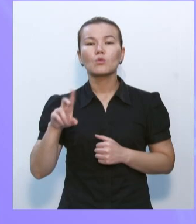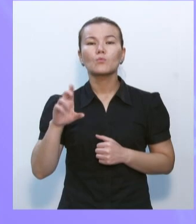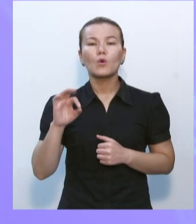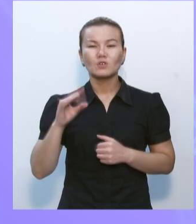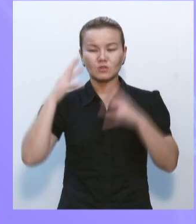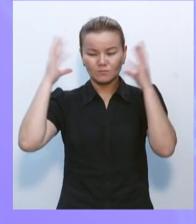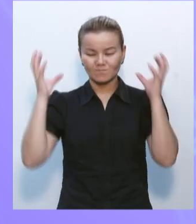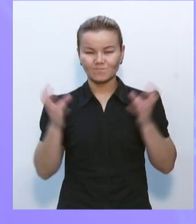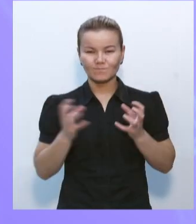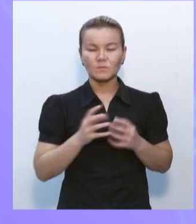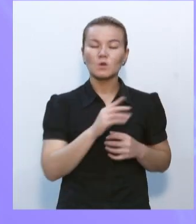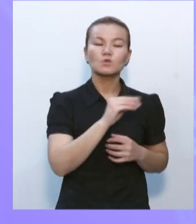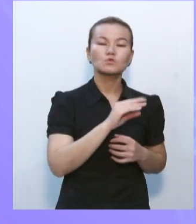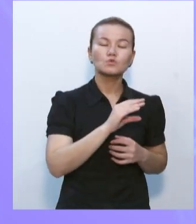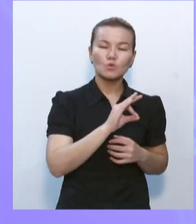жолборстор.